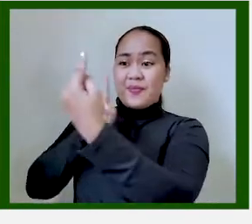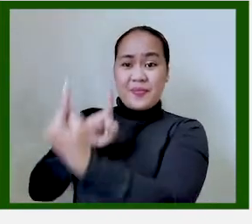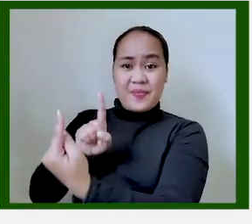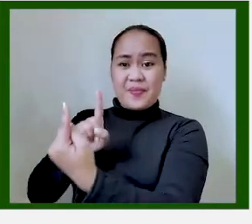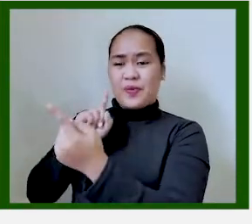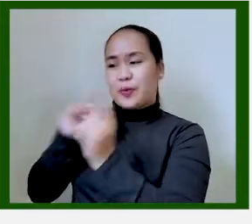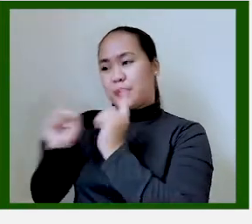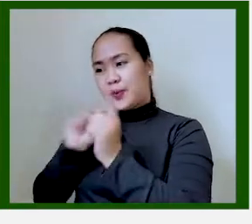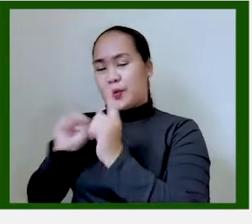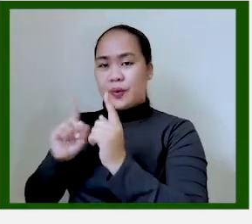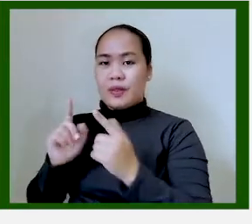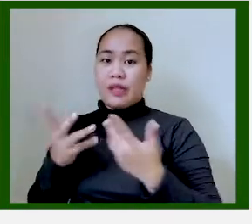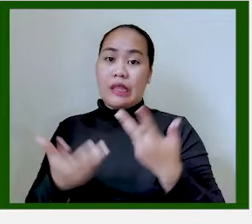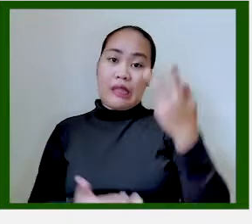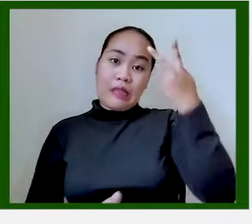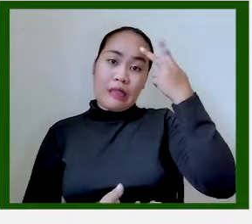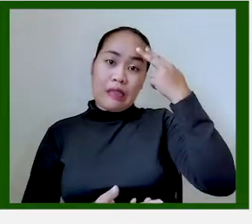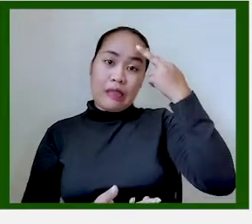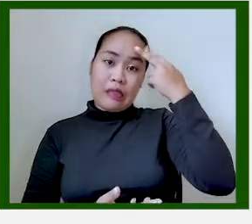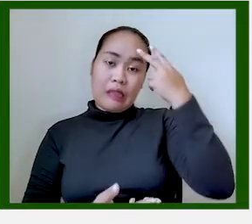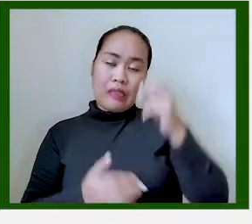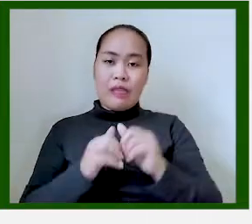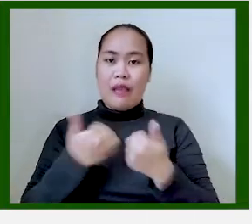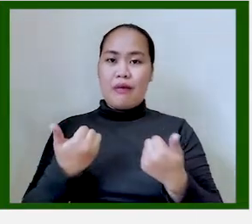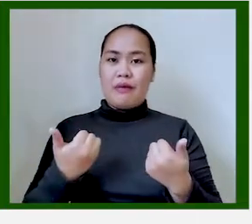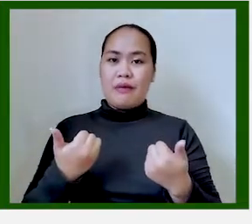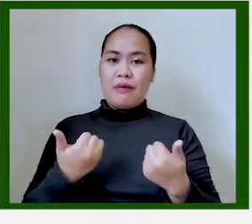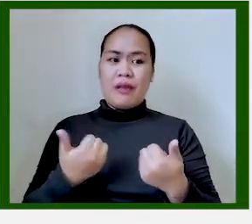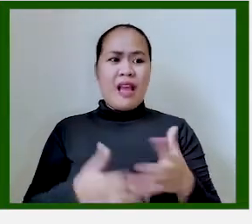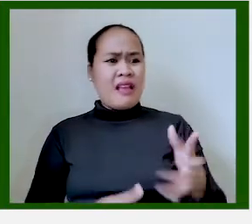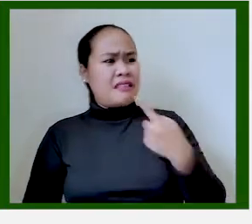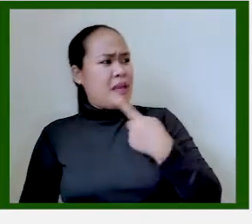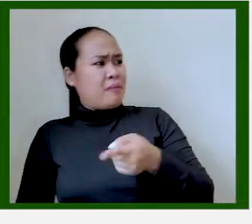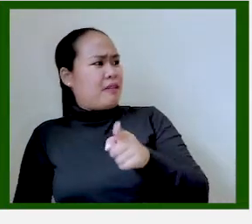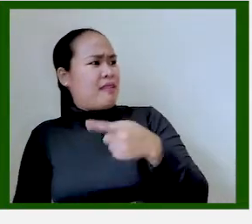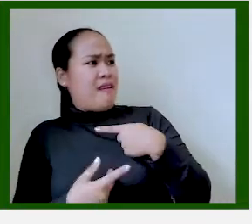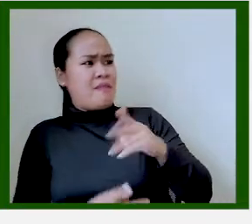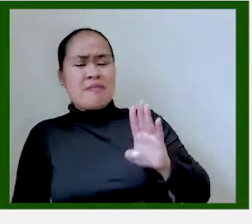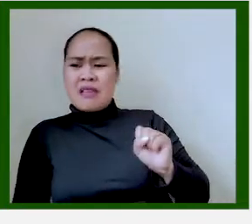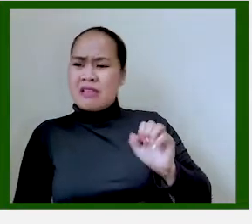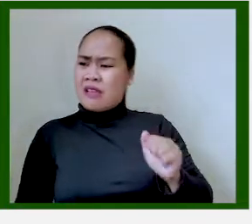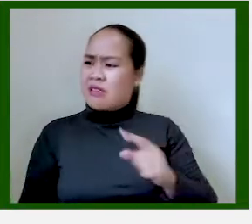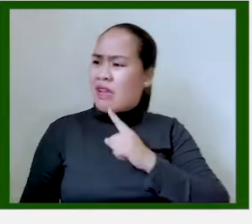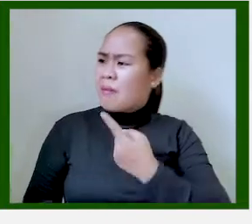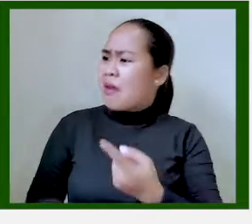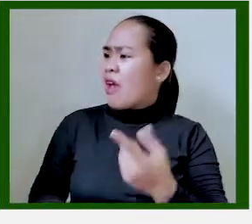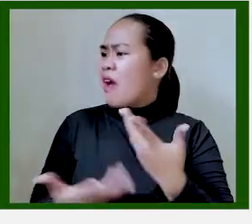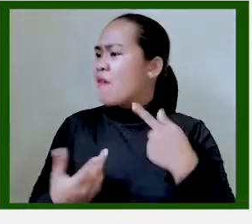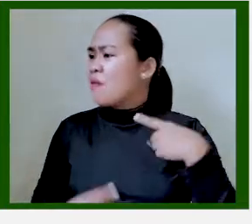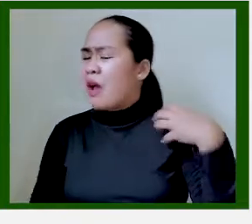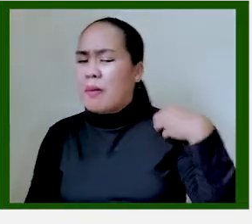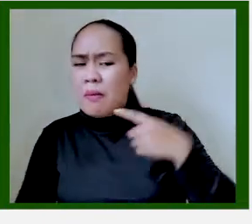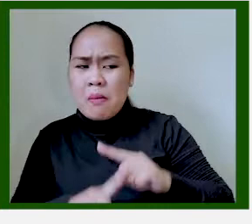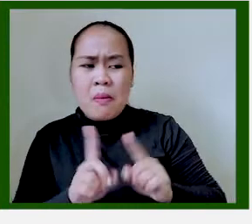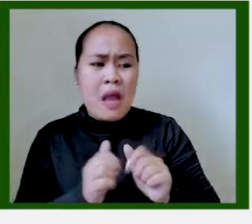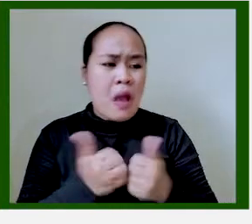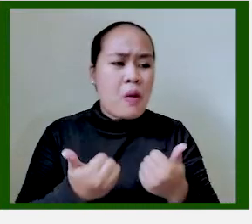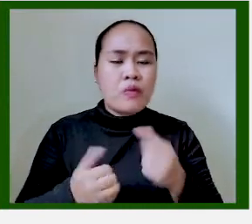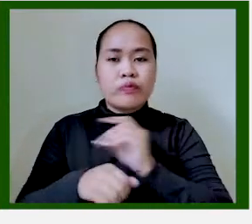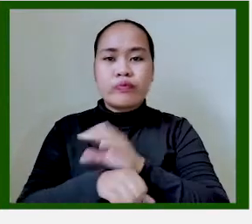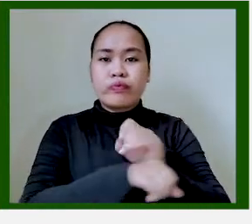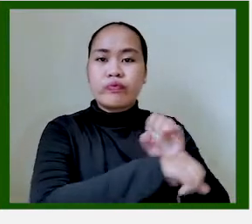mami-misinterpret, di ba? And then, sasabihin, eh, sabi ni BSA, ganito eh. O kaya sabi ni CAP, ganito eh. But, in fact, ano lang